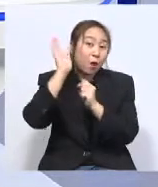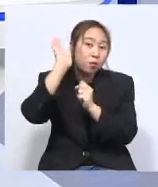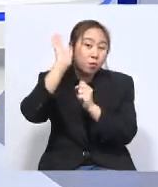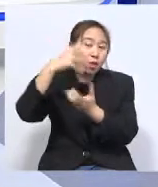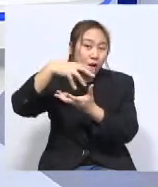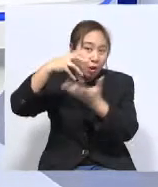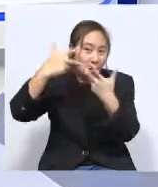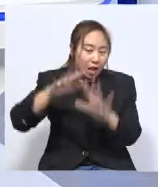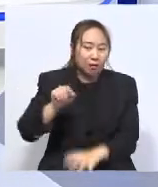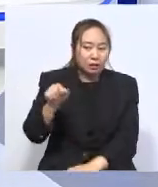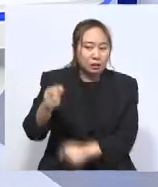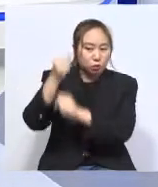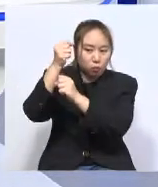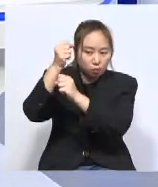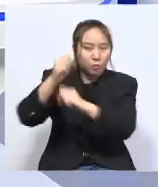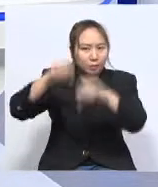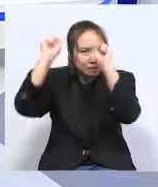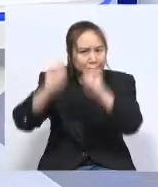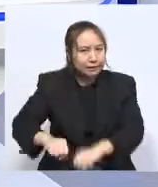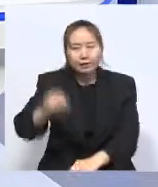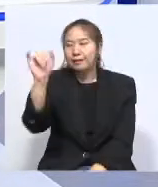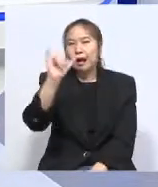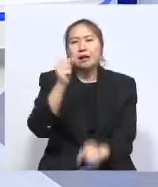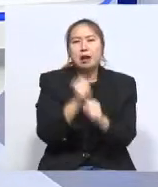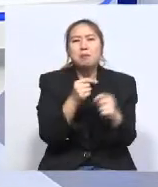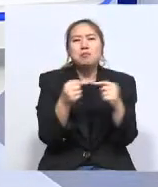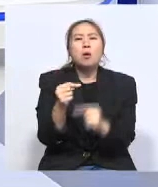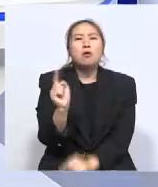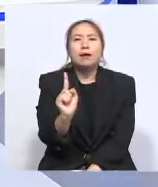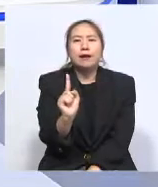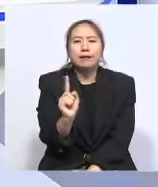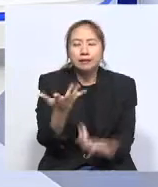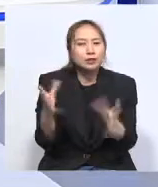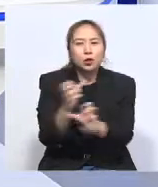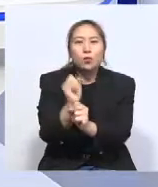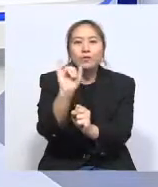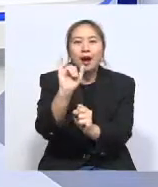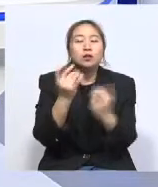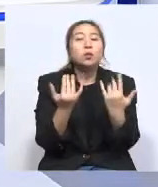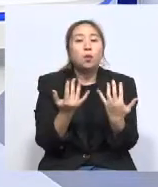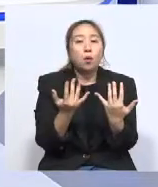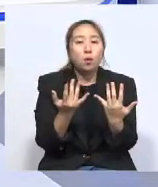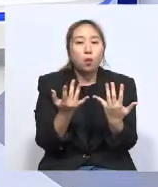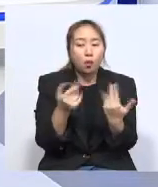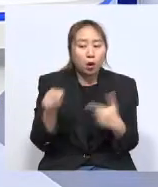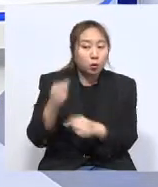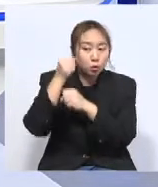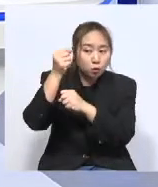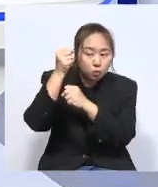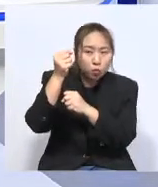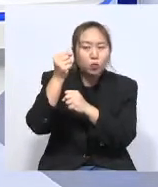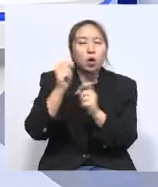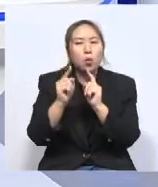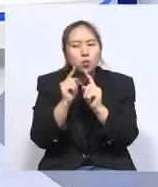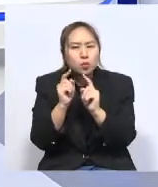ว่าตอนนี้เองผู้ชุมนุมก็ยังไม่ได้มีมตินะว่าจะเอายังไงกันต่อจากตรงนี้ไปนะคะก็เลยจะต้องรอว่าทางผู้ชุมนุมนั้นจะมี